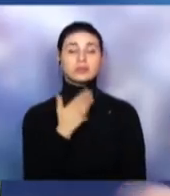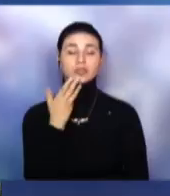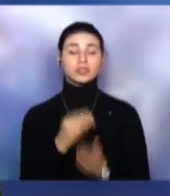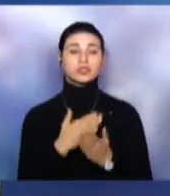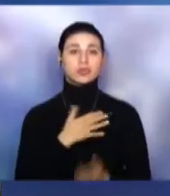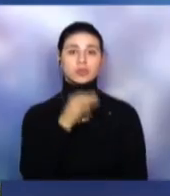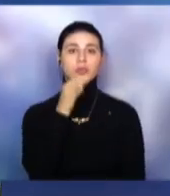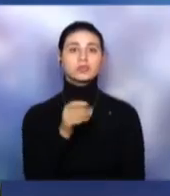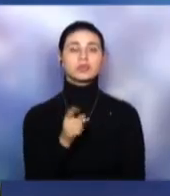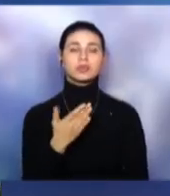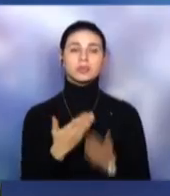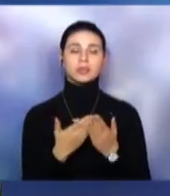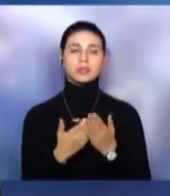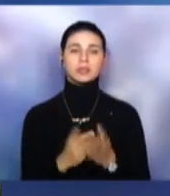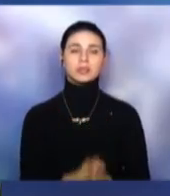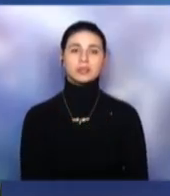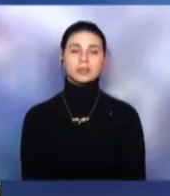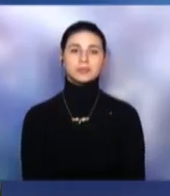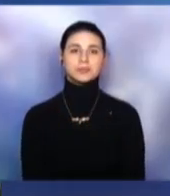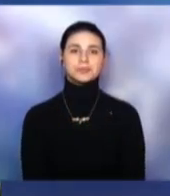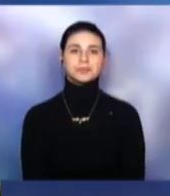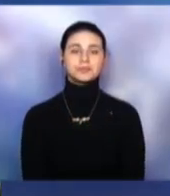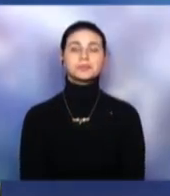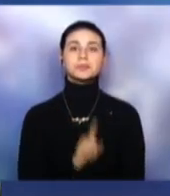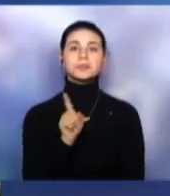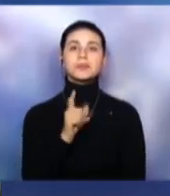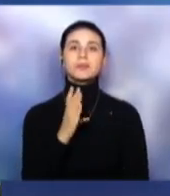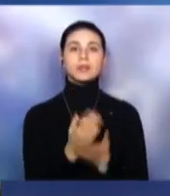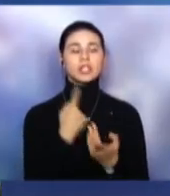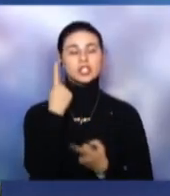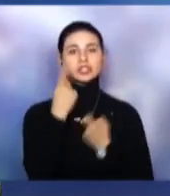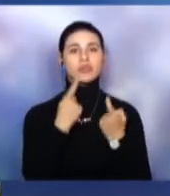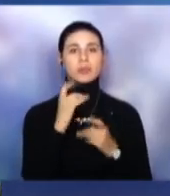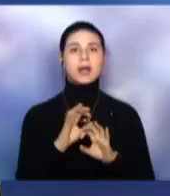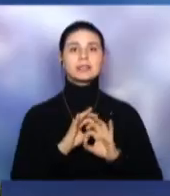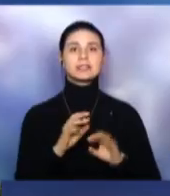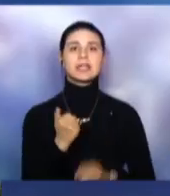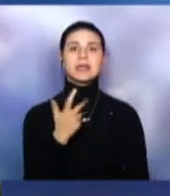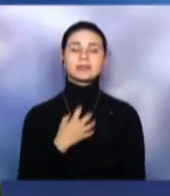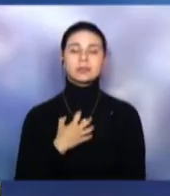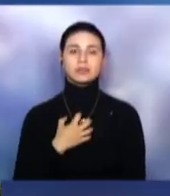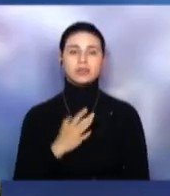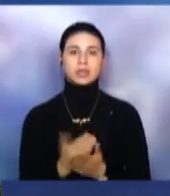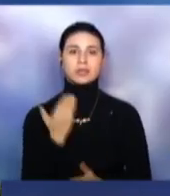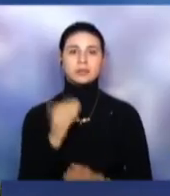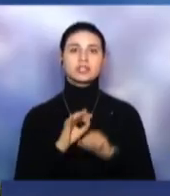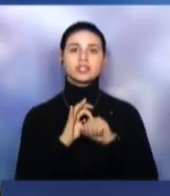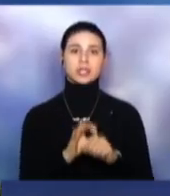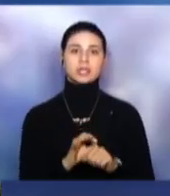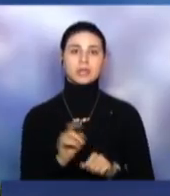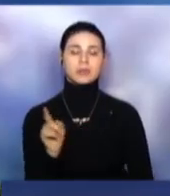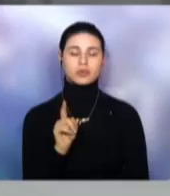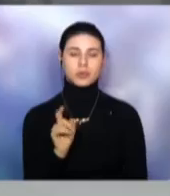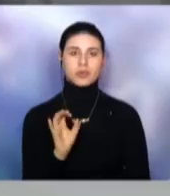უპასუხოთ იქით ბატონო კახა. რა სახის ინფორმაციას გვაწვდის და რამდენად მნიშვნელოვანია მისი ჩატარება იმისათვის, რომ